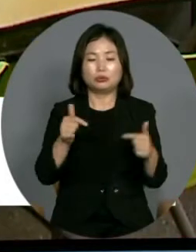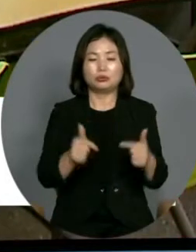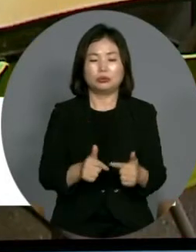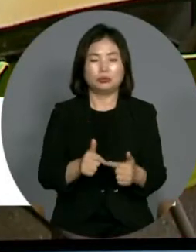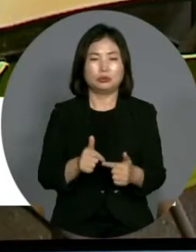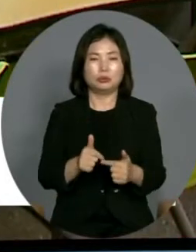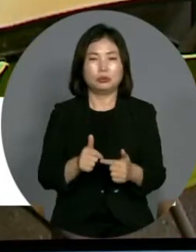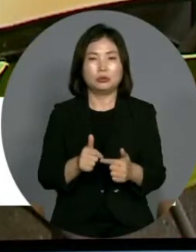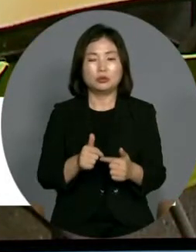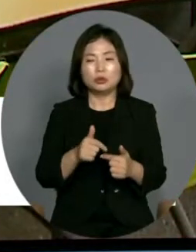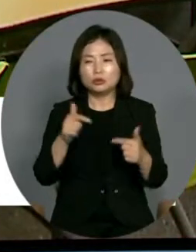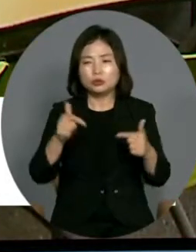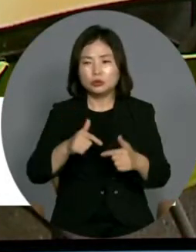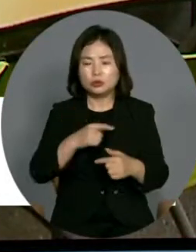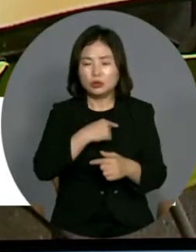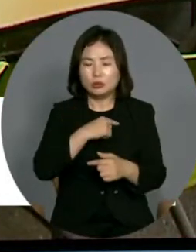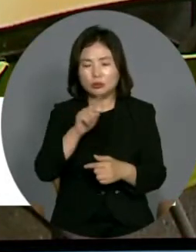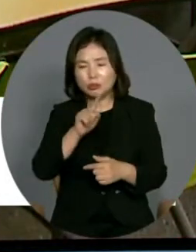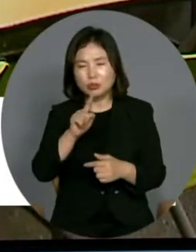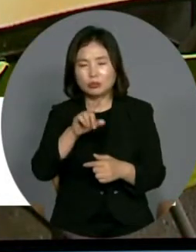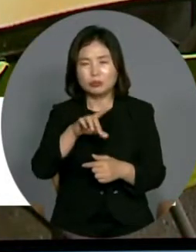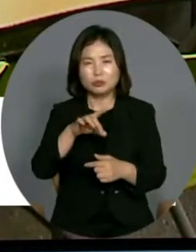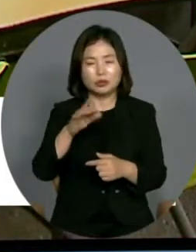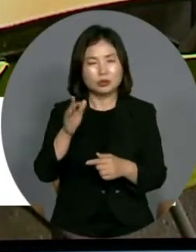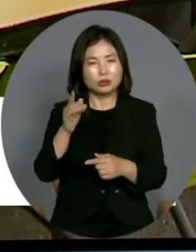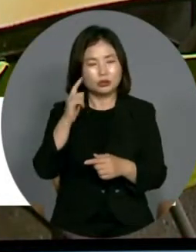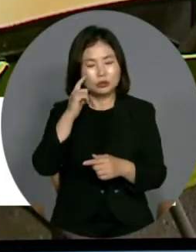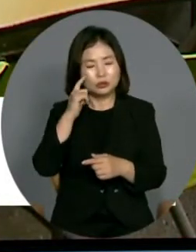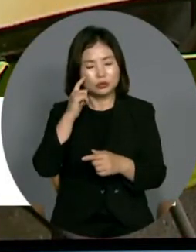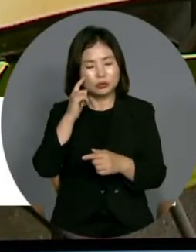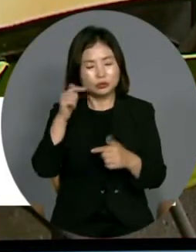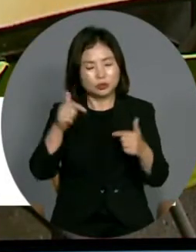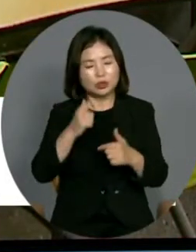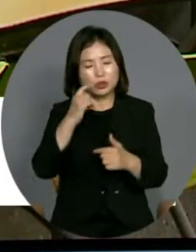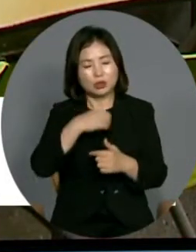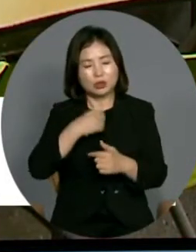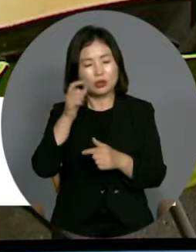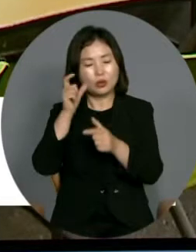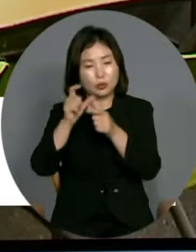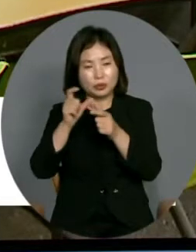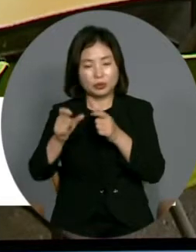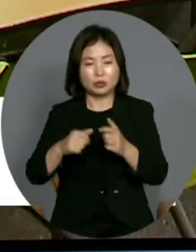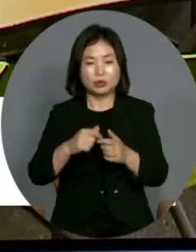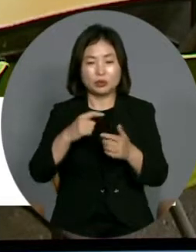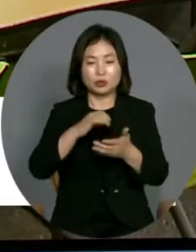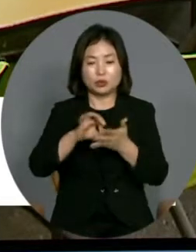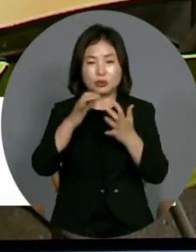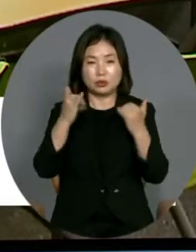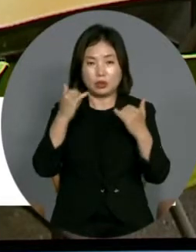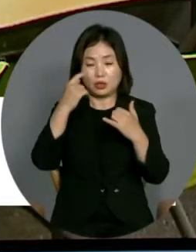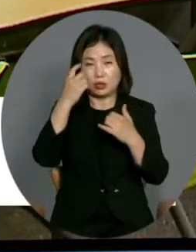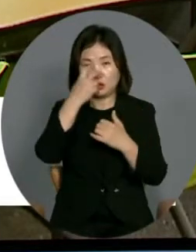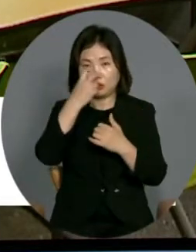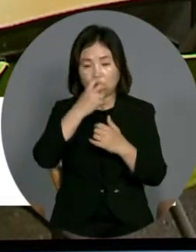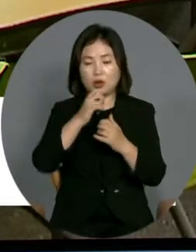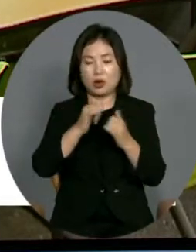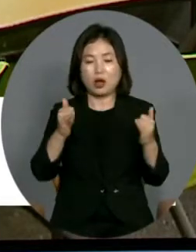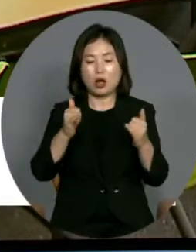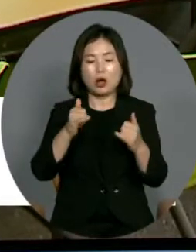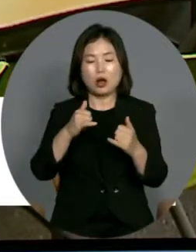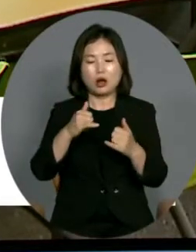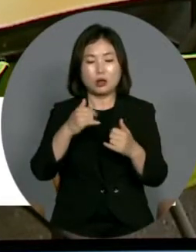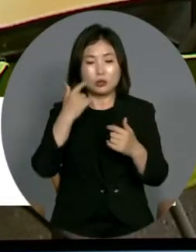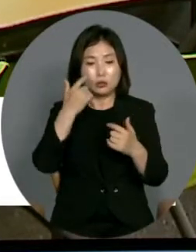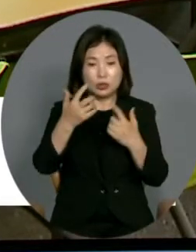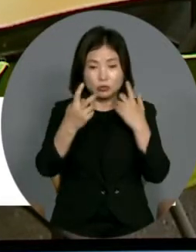없는데 뭐부터 줄여야 할지도 고민입니다. 한국은행이 소비 동향을 조사했더니 교육비를 줄이겠다는